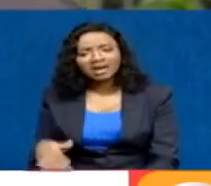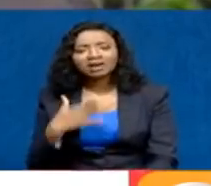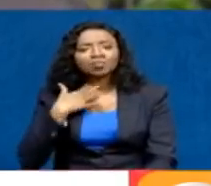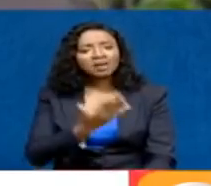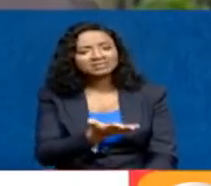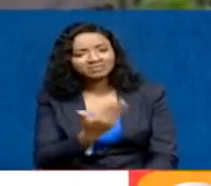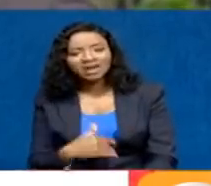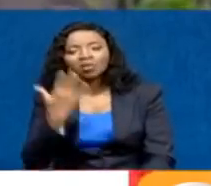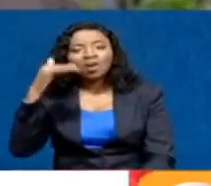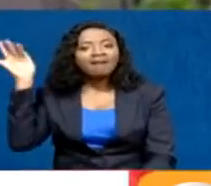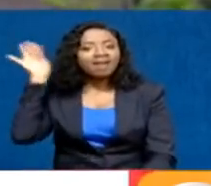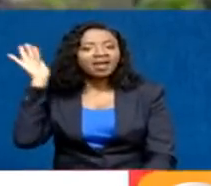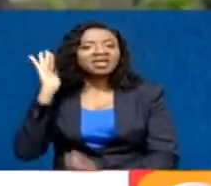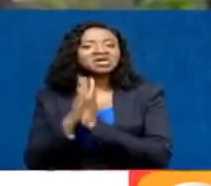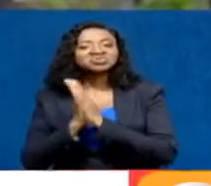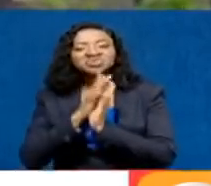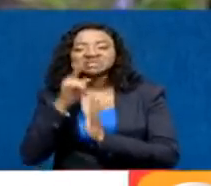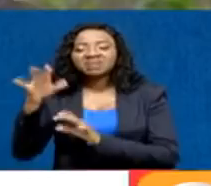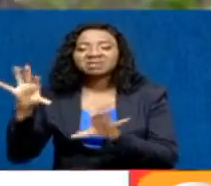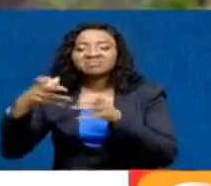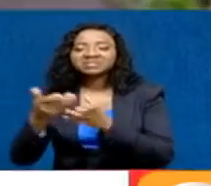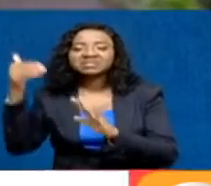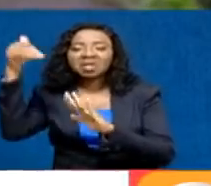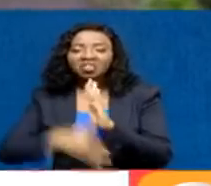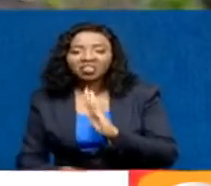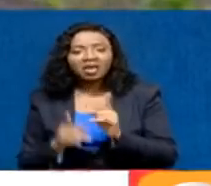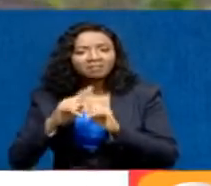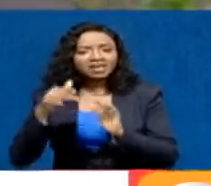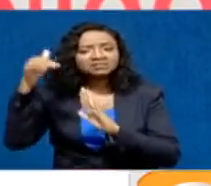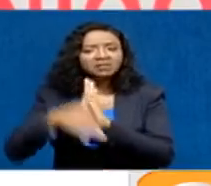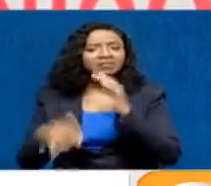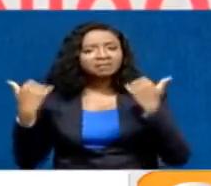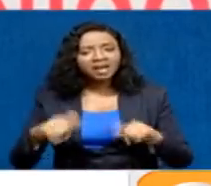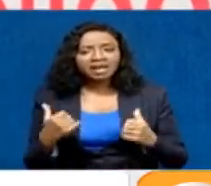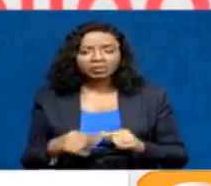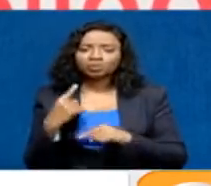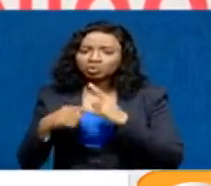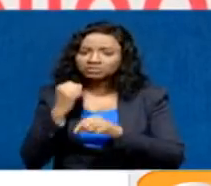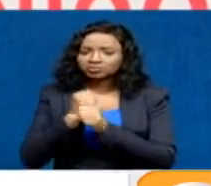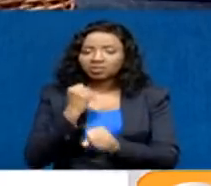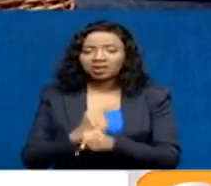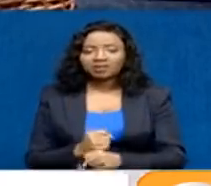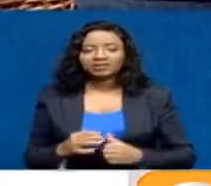walikuwa wameuziwa hii propaganda ya kwamba chama kimekufa. Ilhali chama kikuwa kimekufa, kilikuwa kazini.